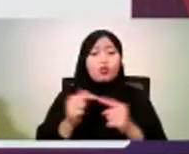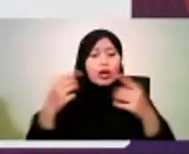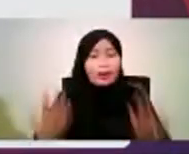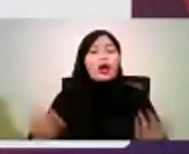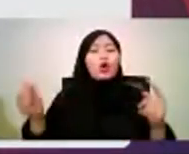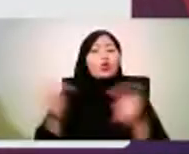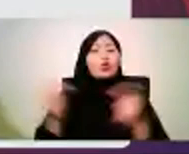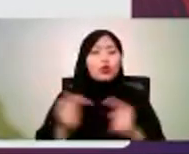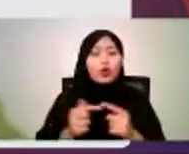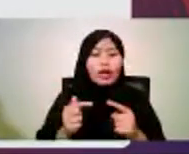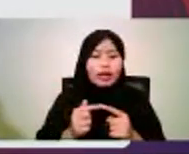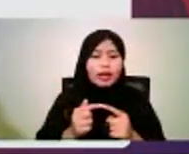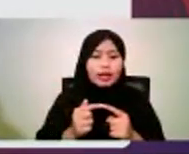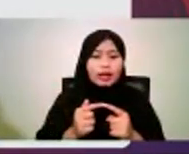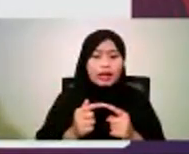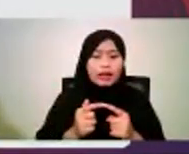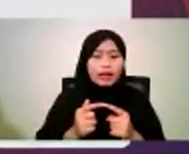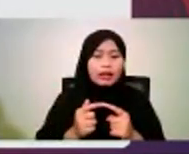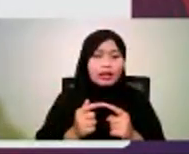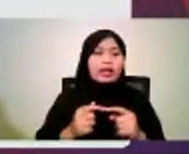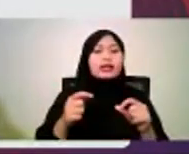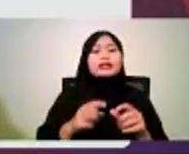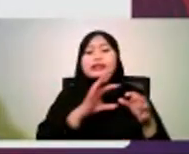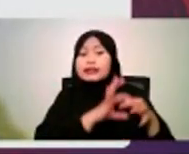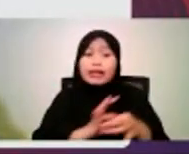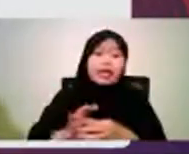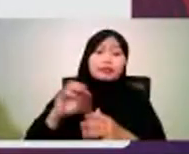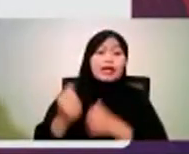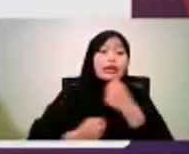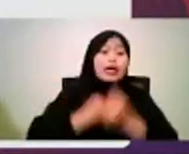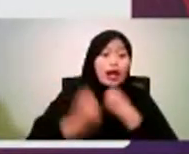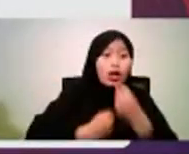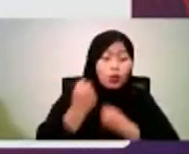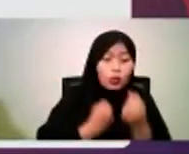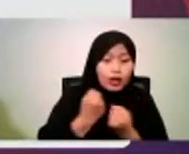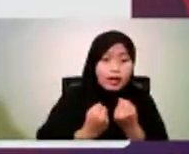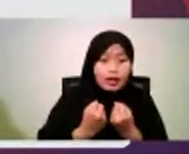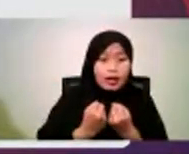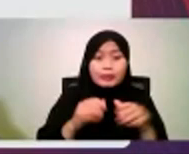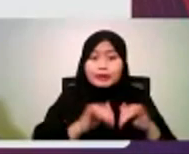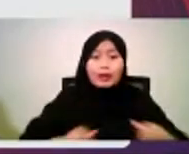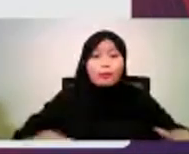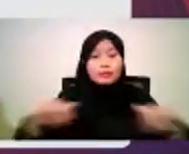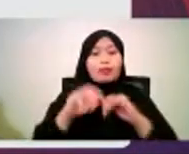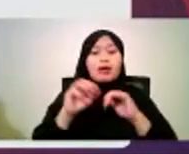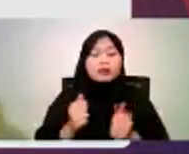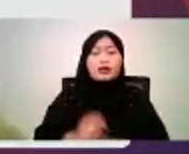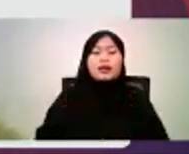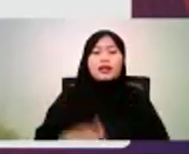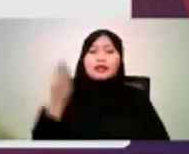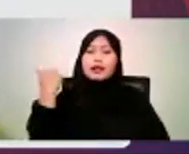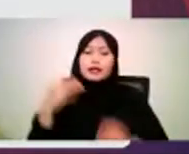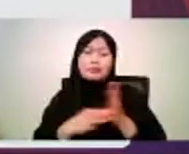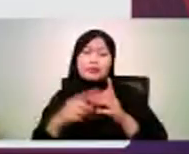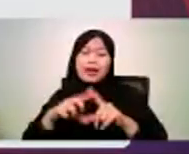hal-hal yang dari Sinergi itu bisa dilakukan secara bersama Maharani saya